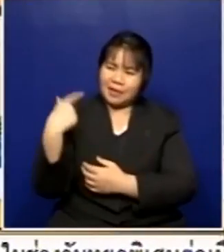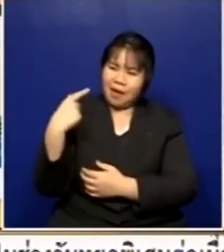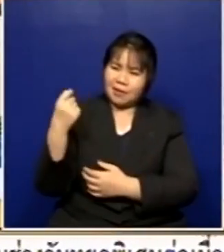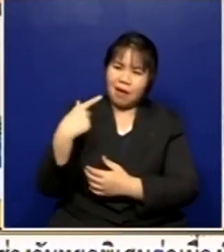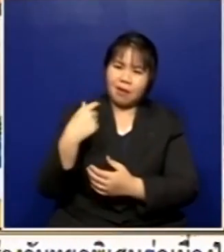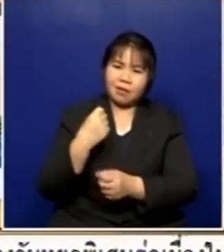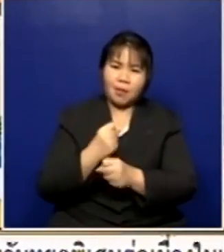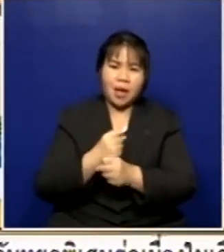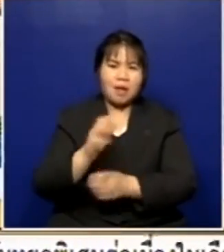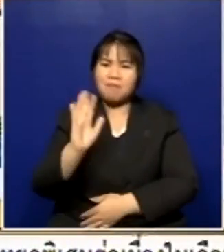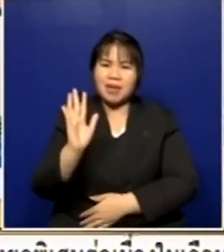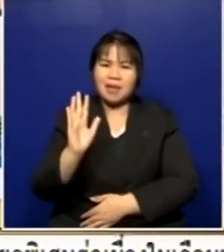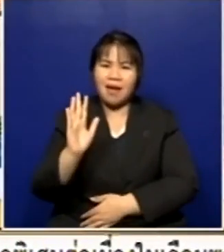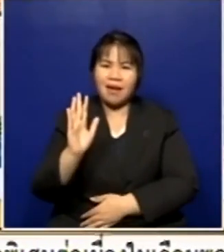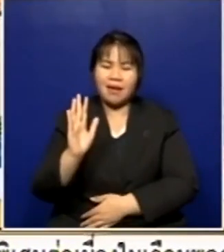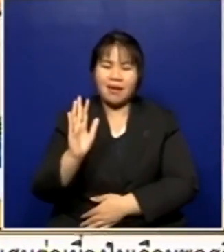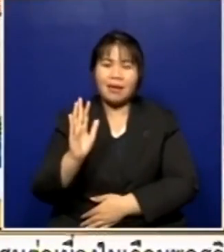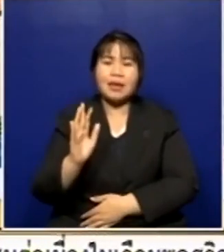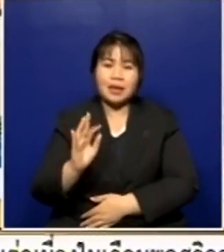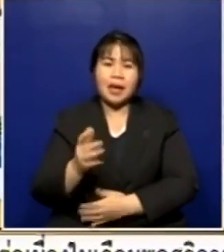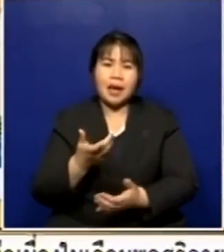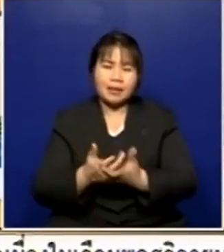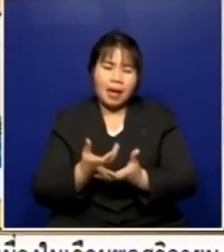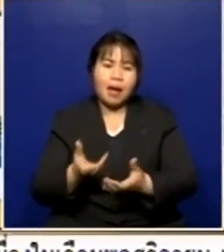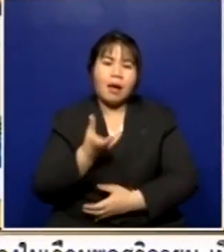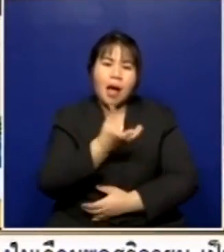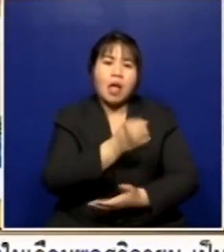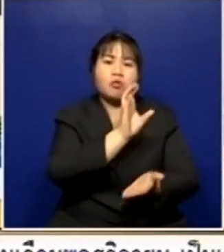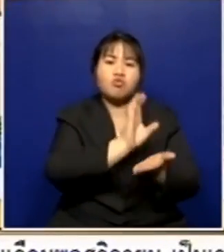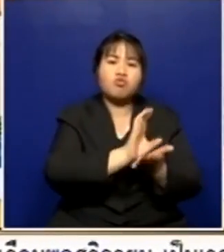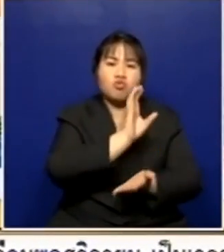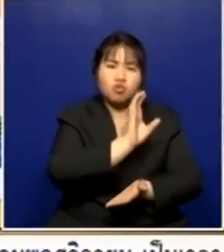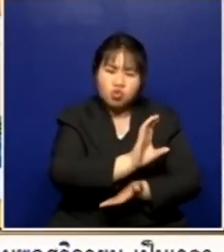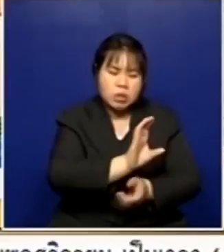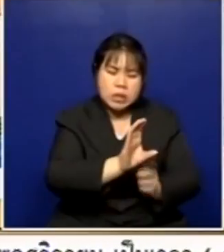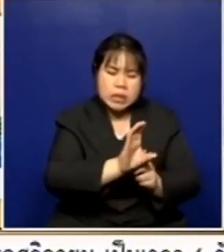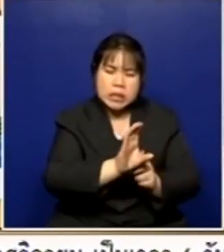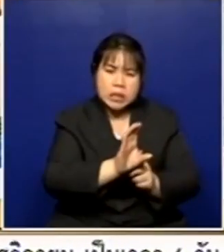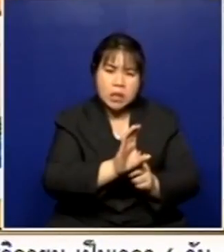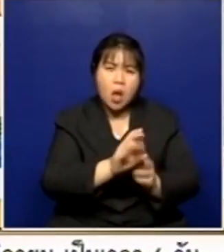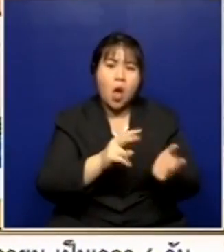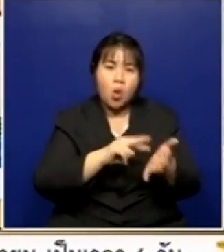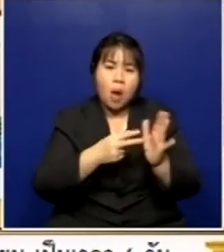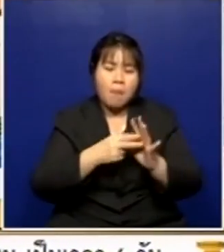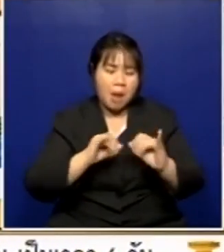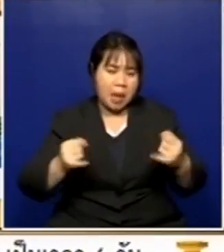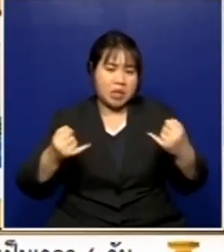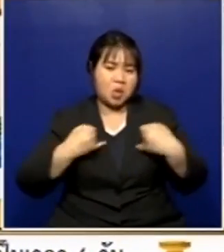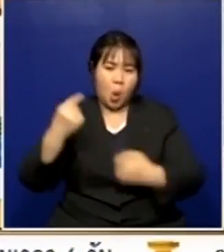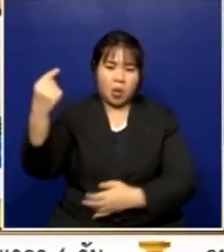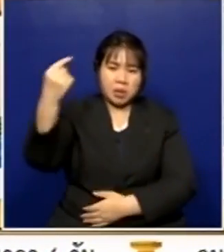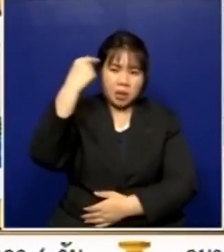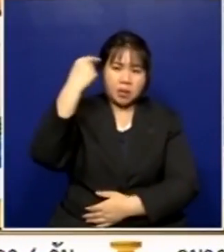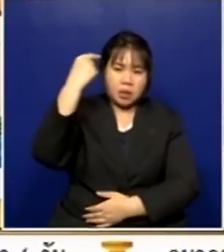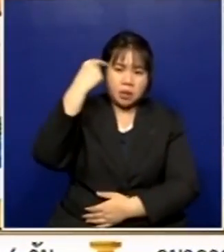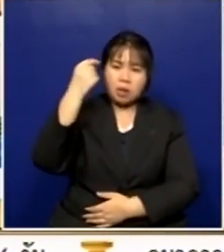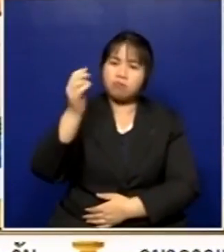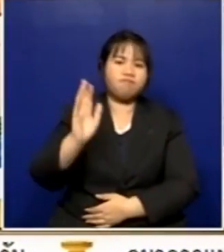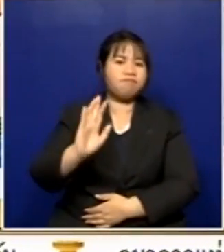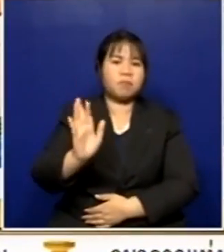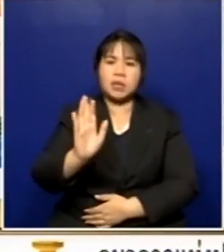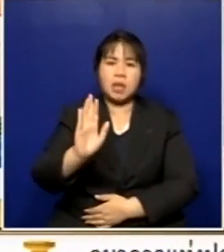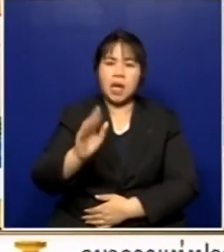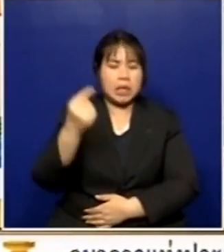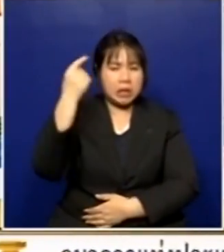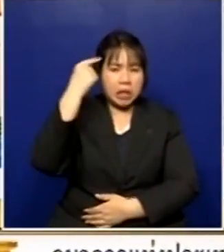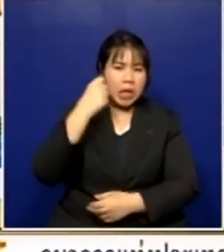นะคะเพราะฉะนั้นมันจึงไม่ใช่เรื่องที่จะมีแหล่งทุนไหนมาเป็นเจ้านายแล้วก็ชี้นิ้วแล้วก็สั่งบอกว่าให้